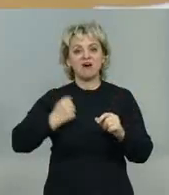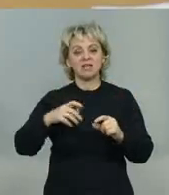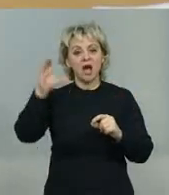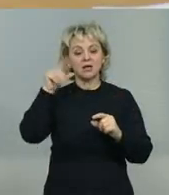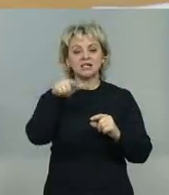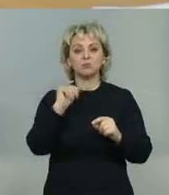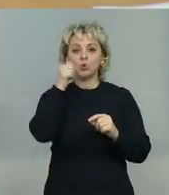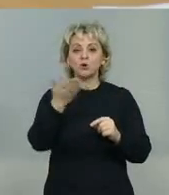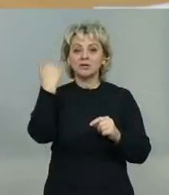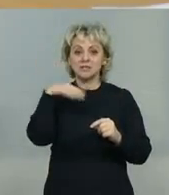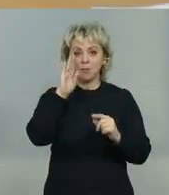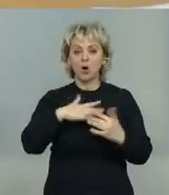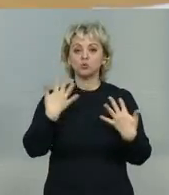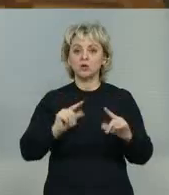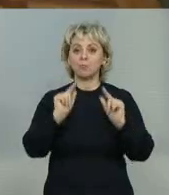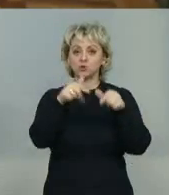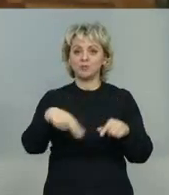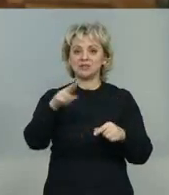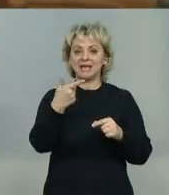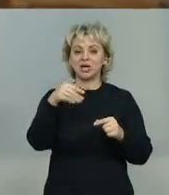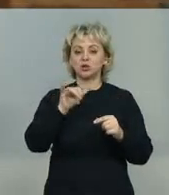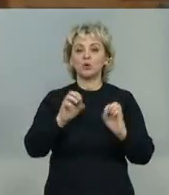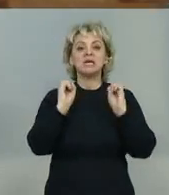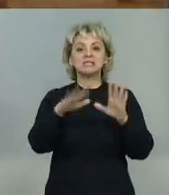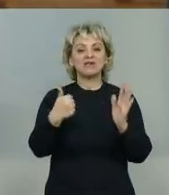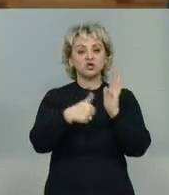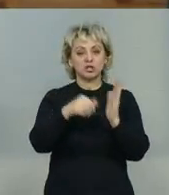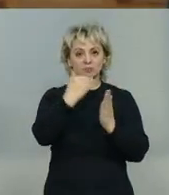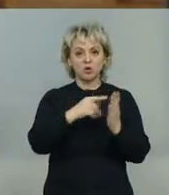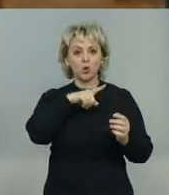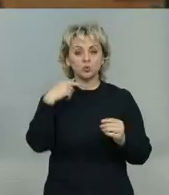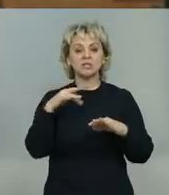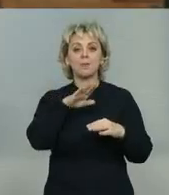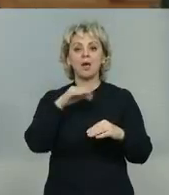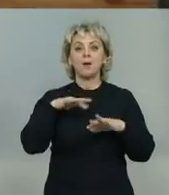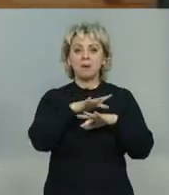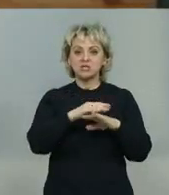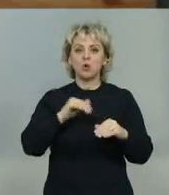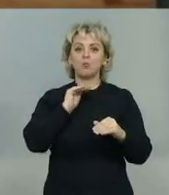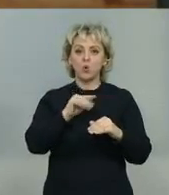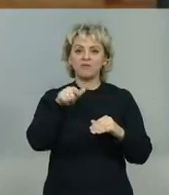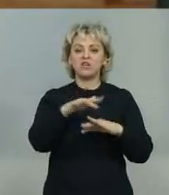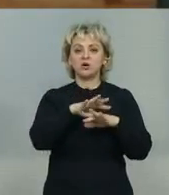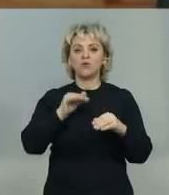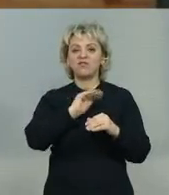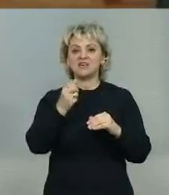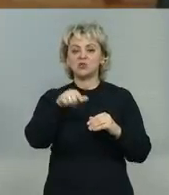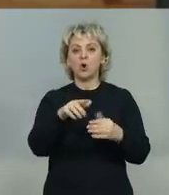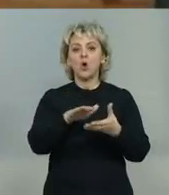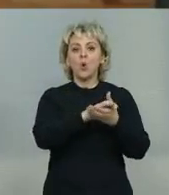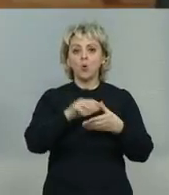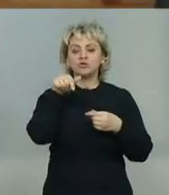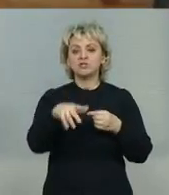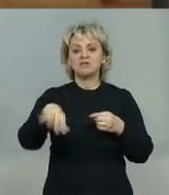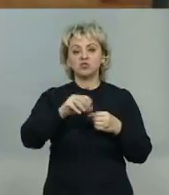А год назад парень уже поступил в ДГТУ. Сдавал много, 6 предметов, русский, математику, математику профильную, физику, историю, общество, и все сдал. На